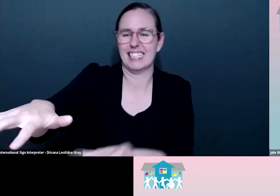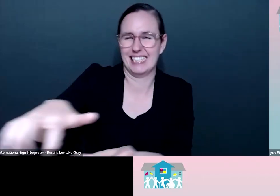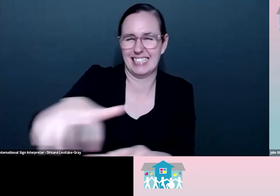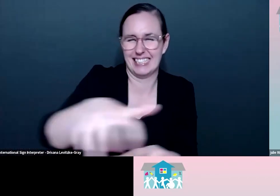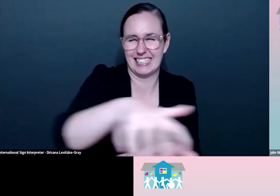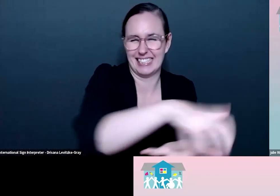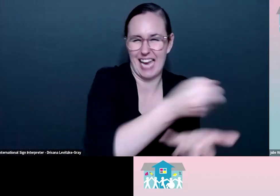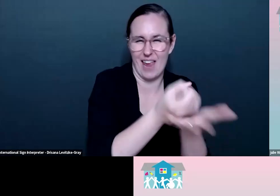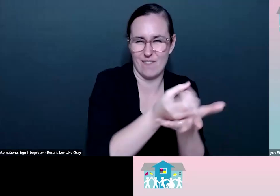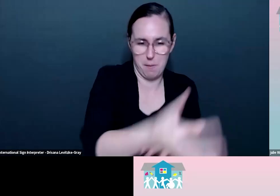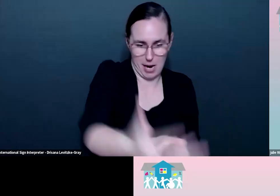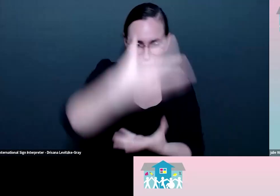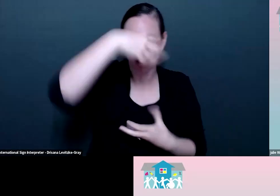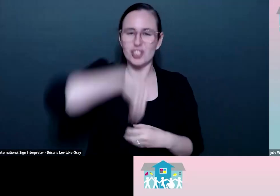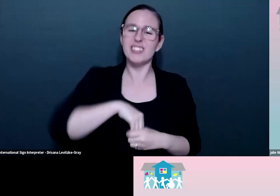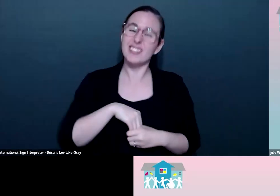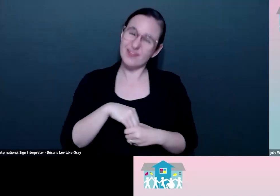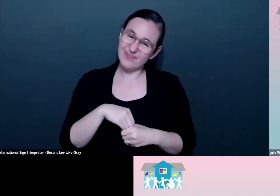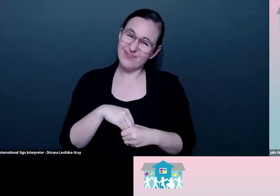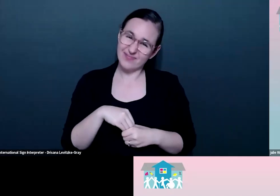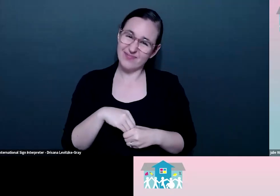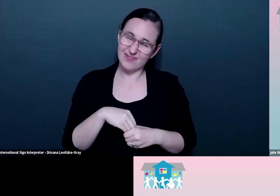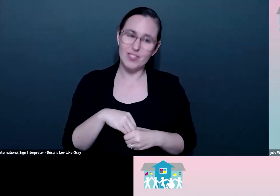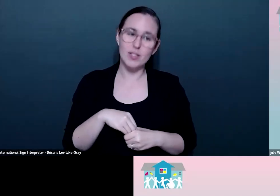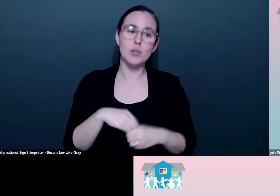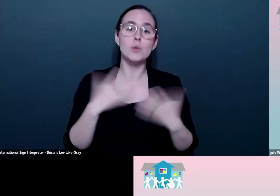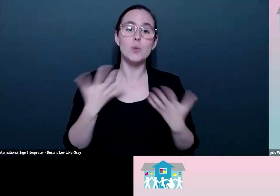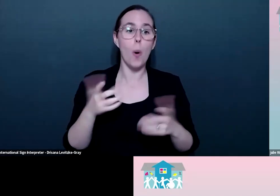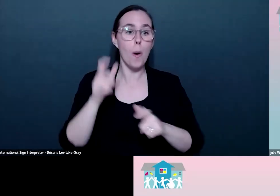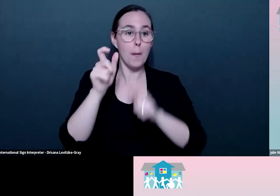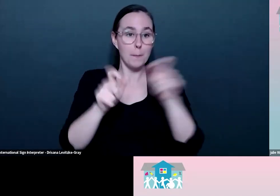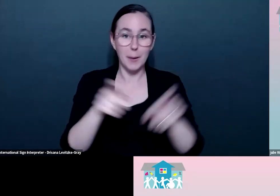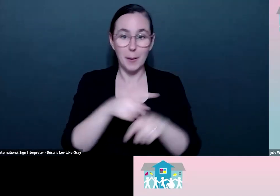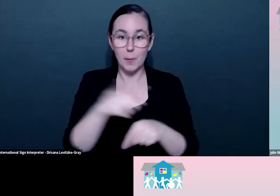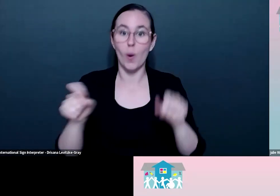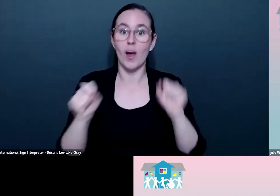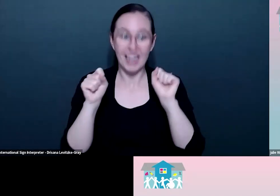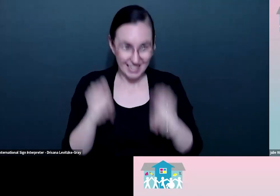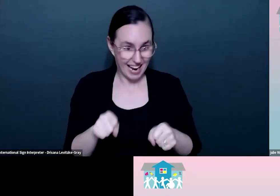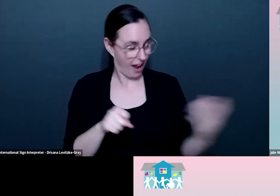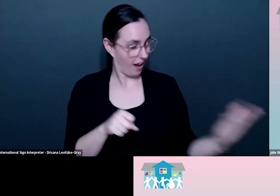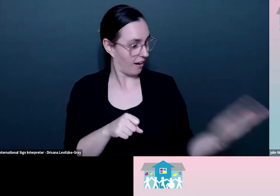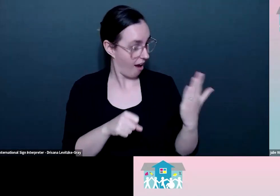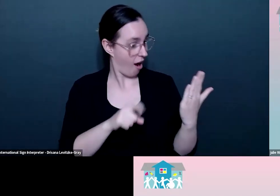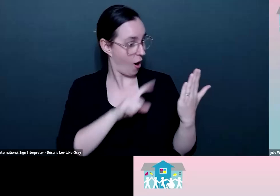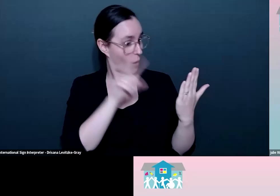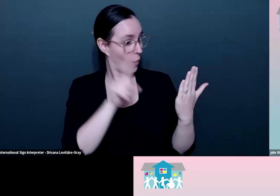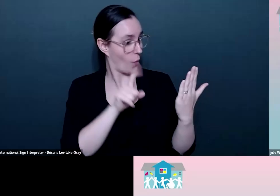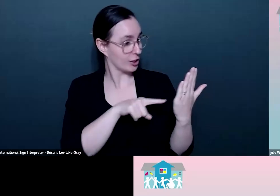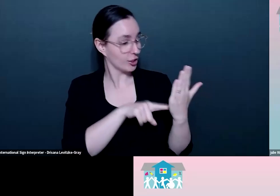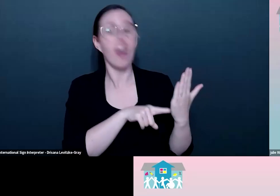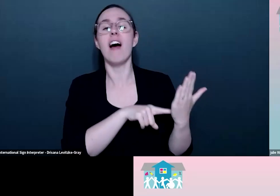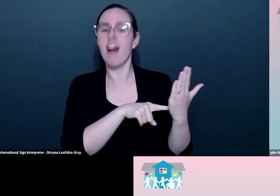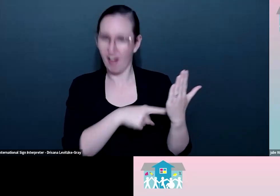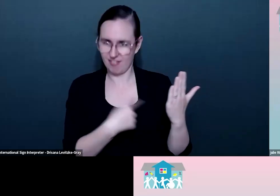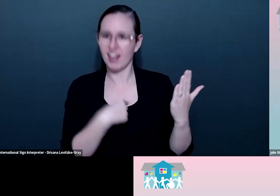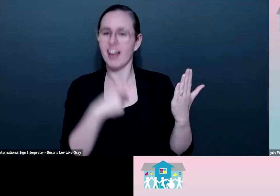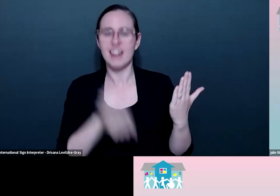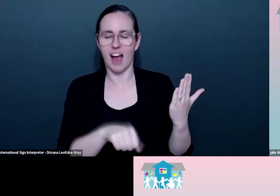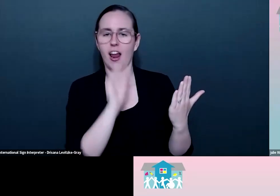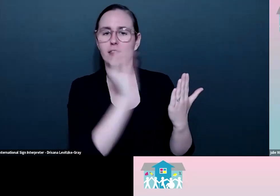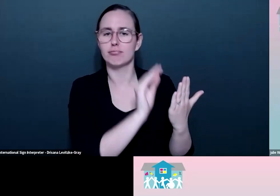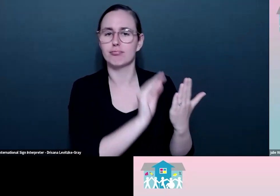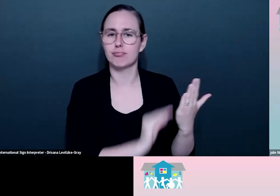les données de surveillance sur les enfants. Donc, ce qu'on peut dire, comment est-ce que certaines